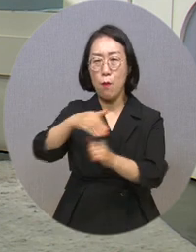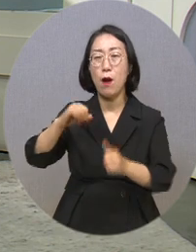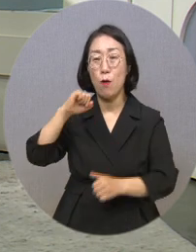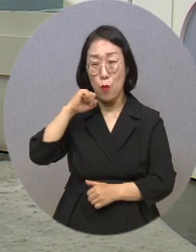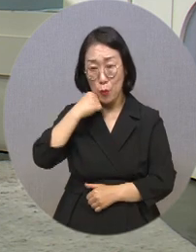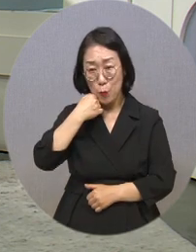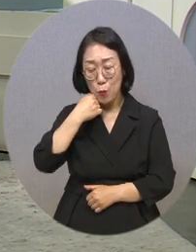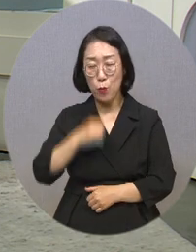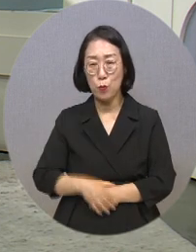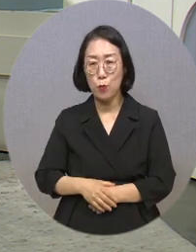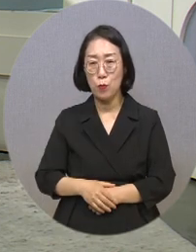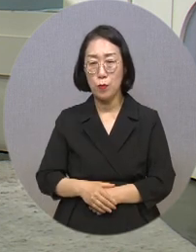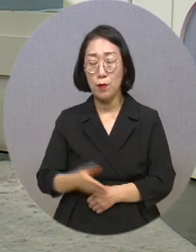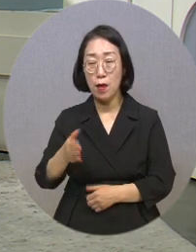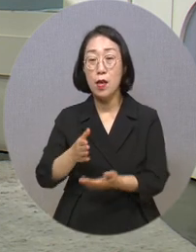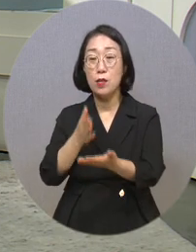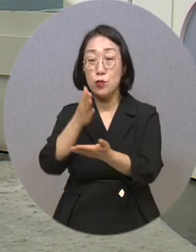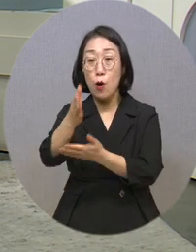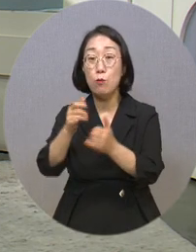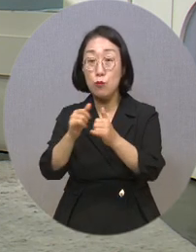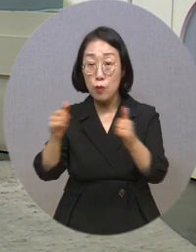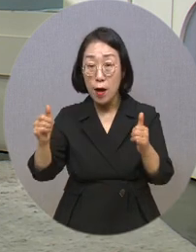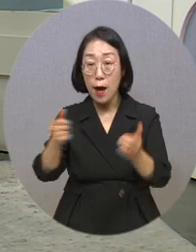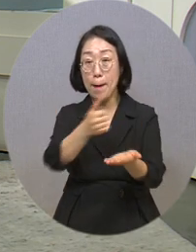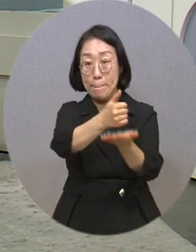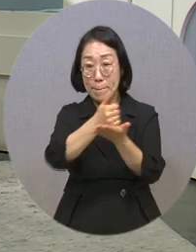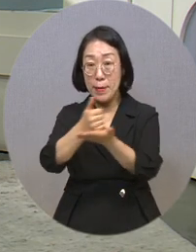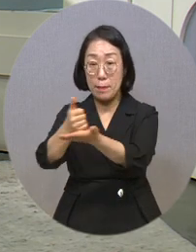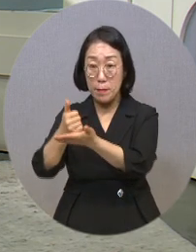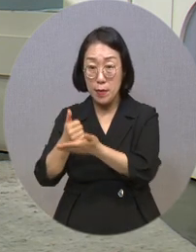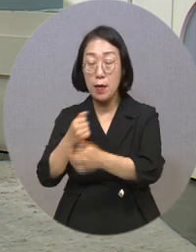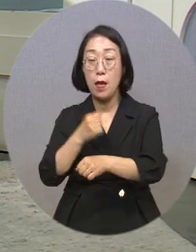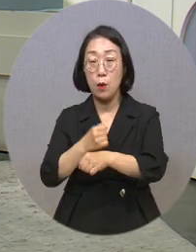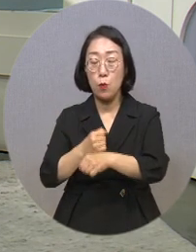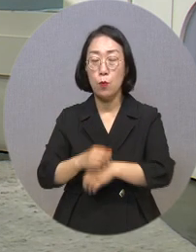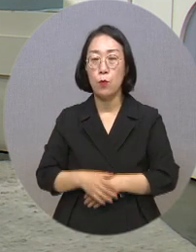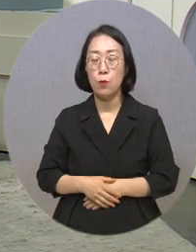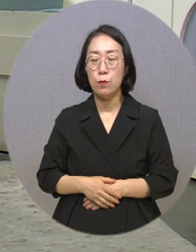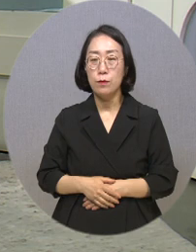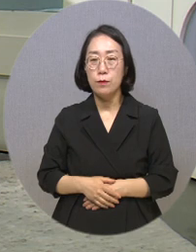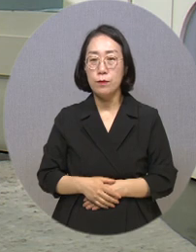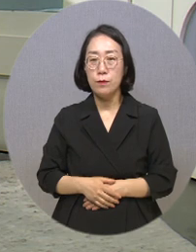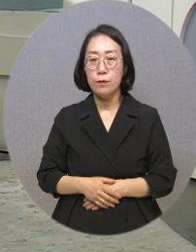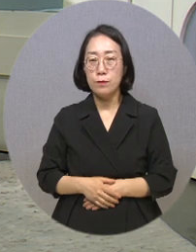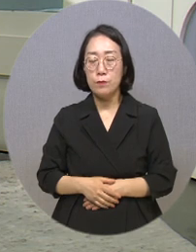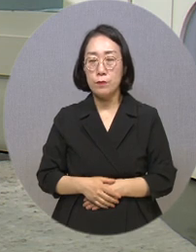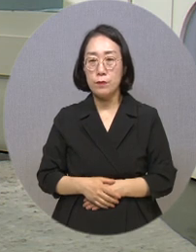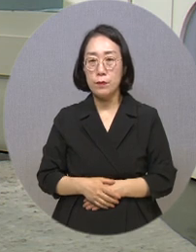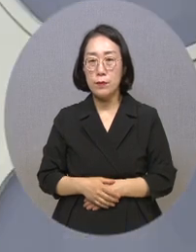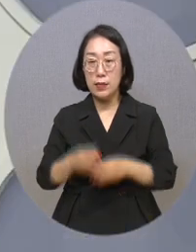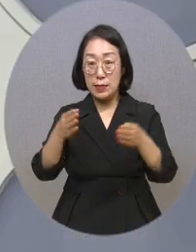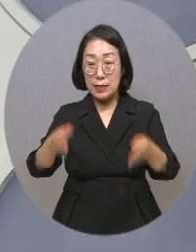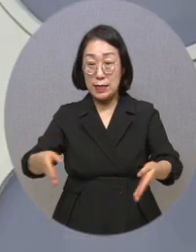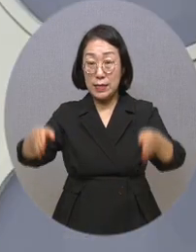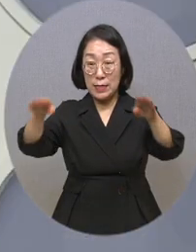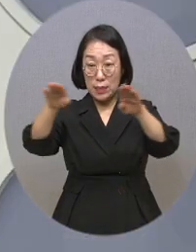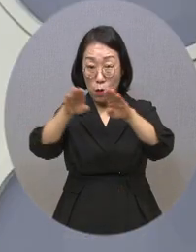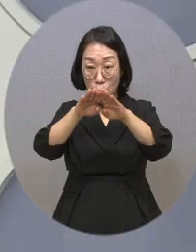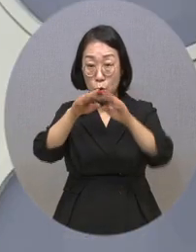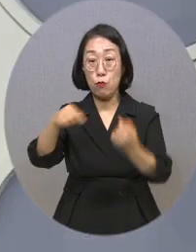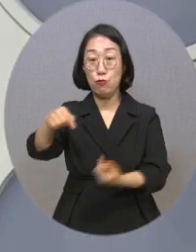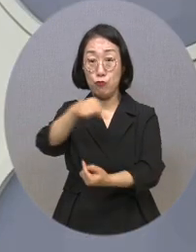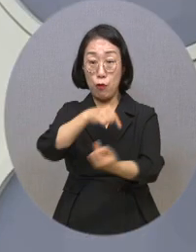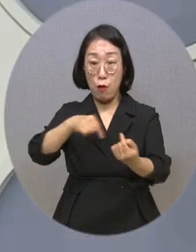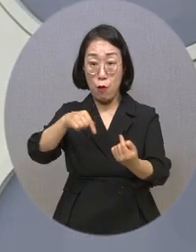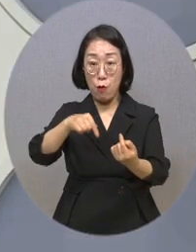그 대신에 전문가 집단이 많이 모실 수 있었고 그래서 하는데 우리가 시설 같은 걸 하면은